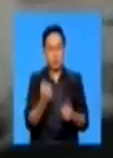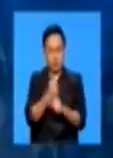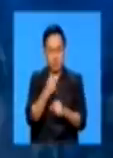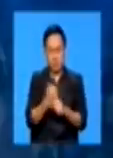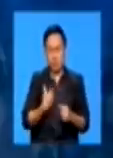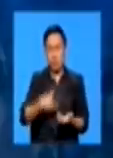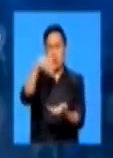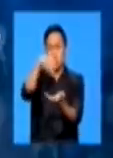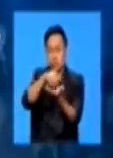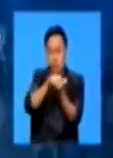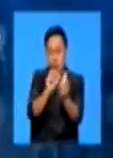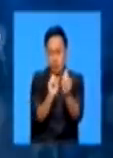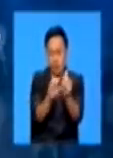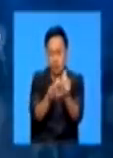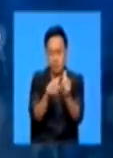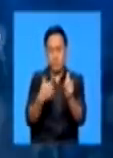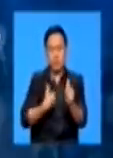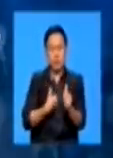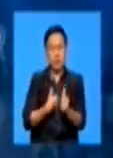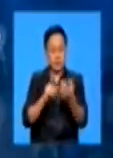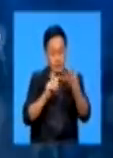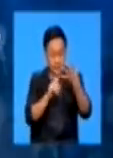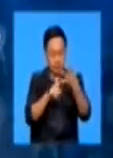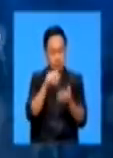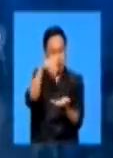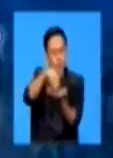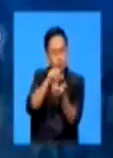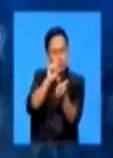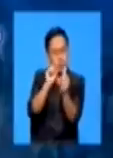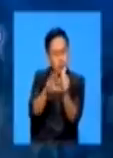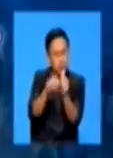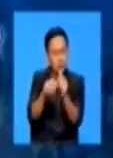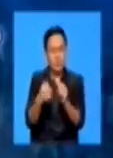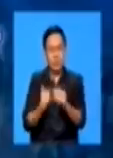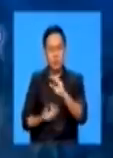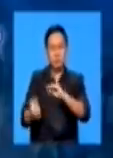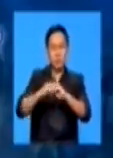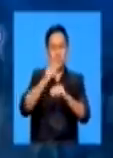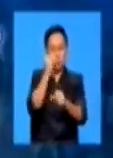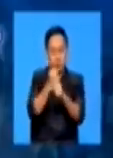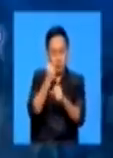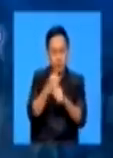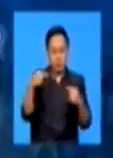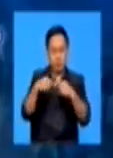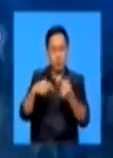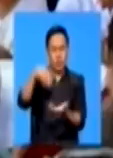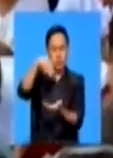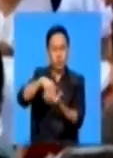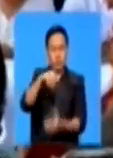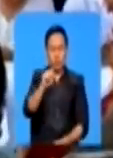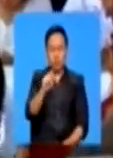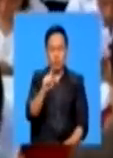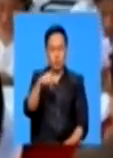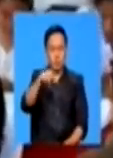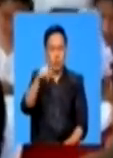จัดตั้งศูนย์บริการให้คำปรึกษาเพื่อเพิ่มผลิตภาพแรงงานสปภ.นะครับภายในสถาบันพัฒนาฝีมือแรงงานภา